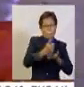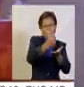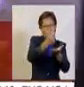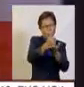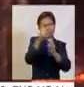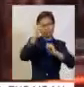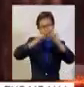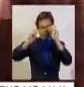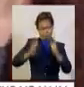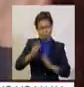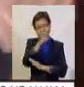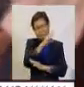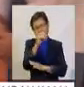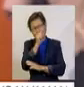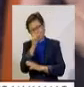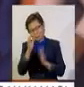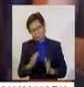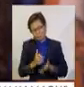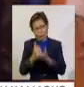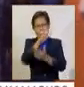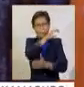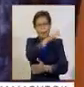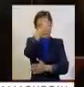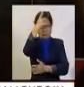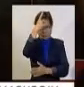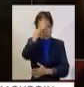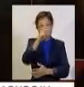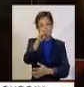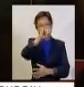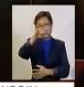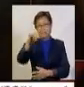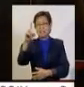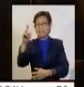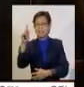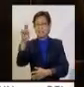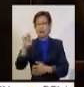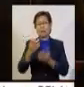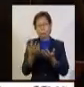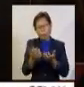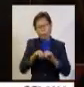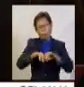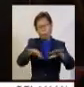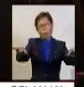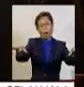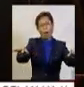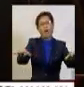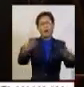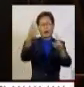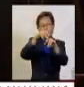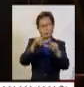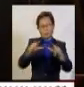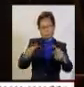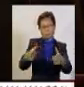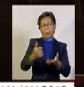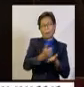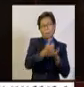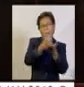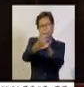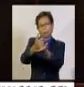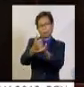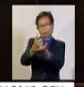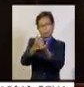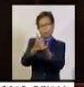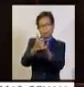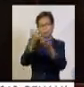golongan tersebut. Pengurusinya Datuk DJ Dave mahu meluaskan peranan YCard kepada golongan yang membantu menaikkan